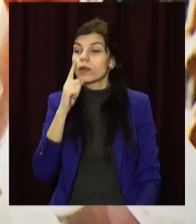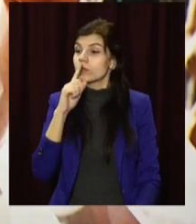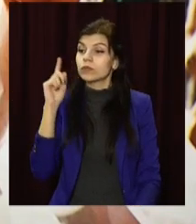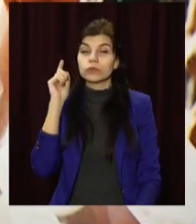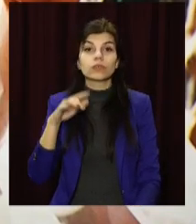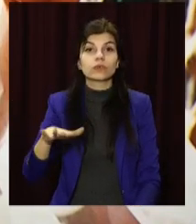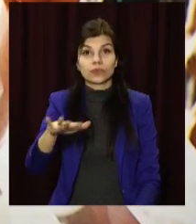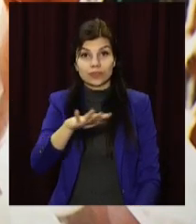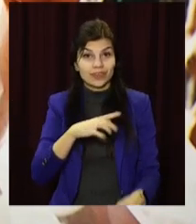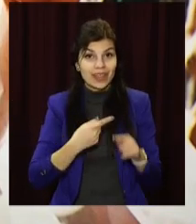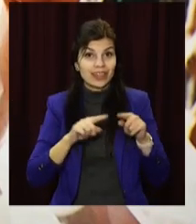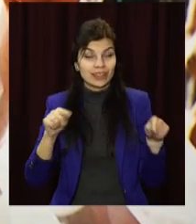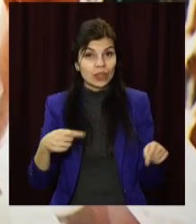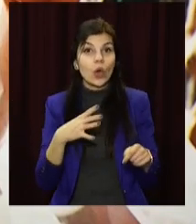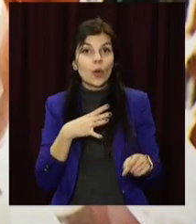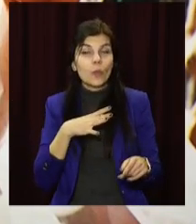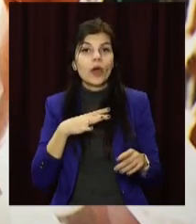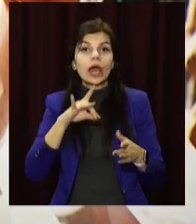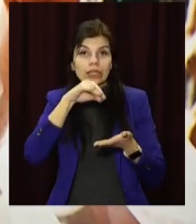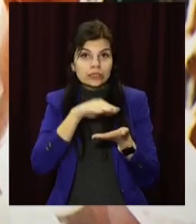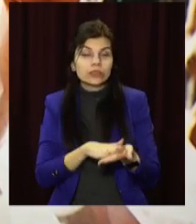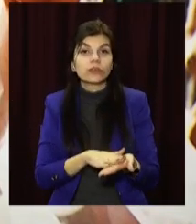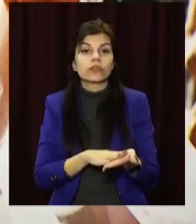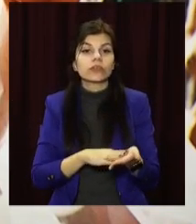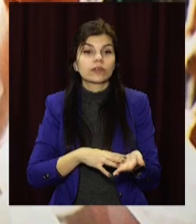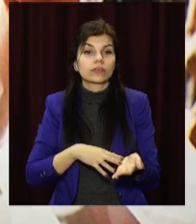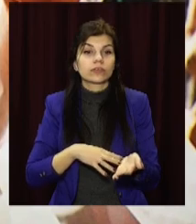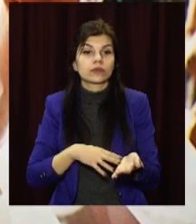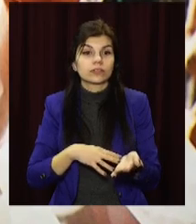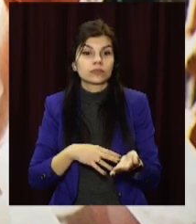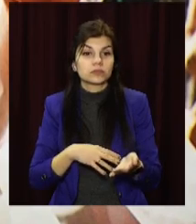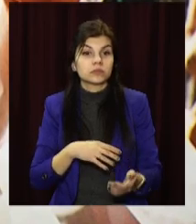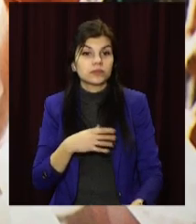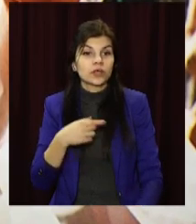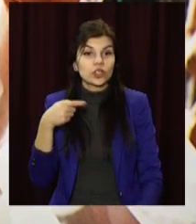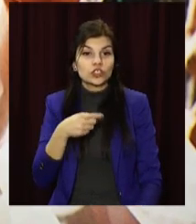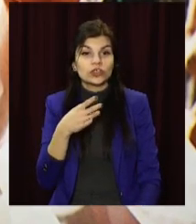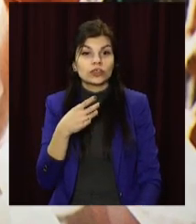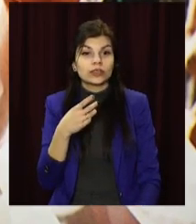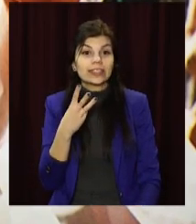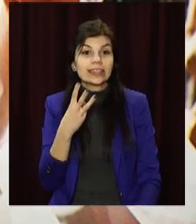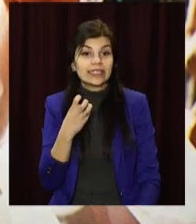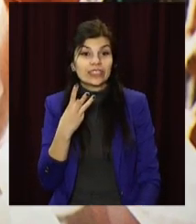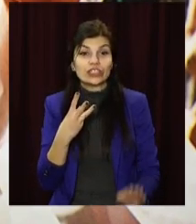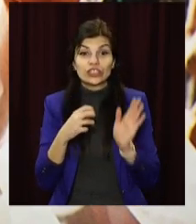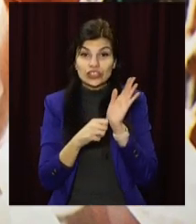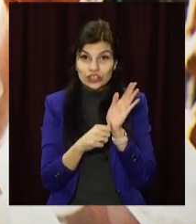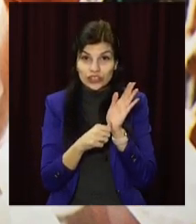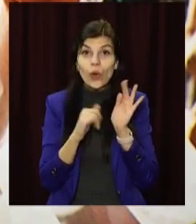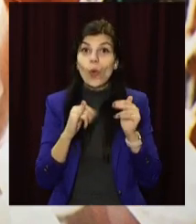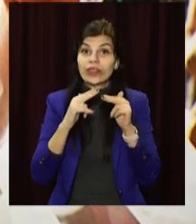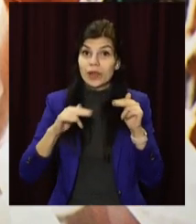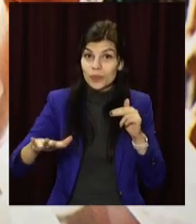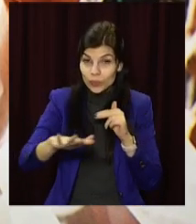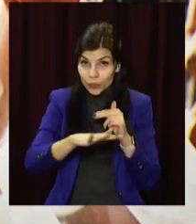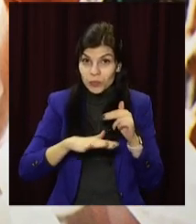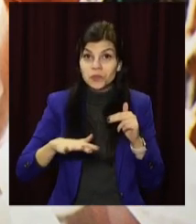приміщеннях підприємств організаторів було зареєстровано 2304 шлюби, з яких 1336 у